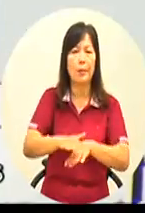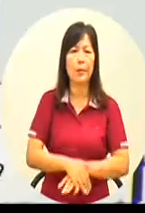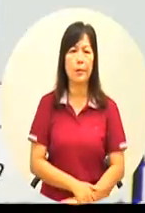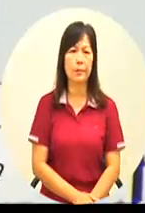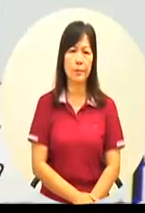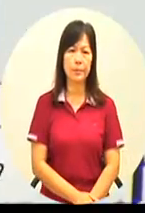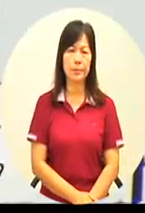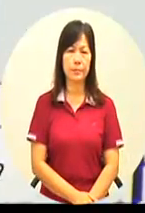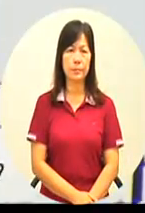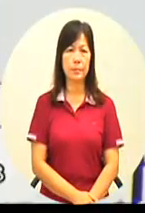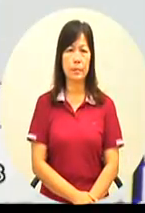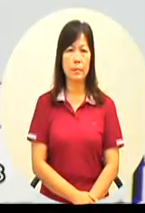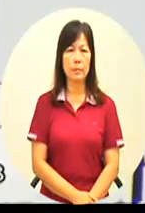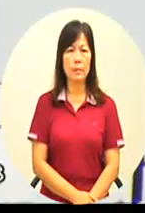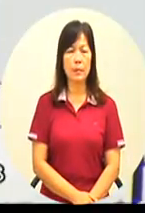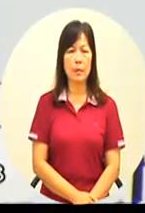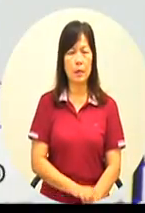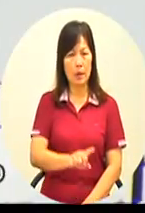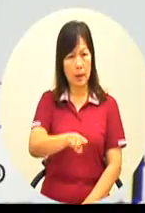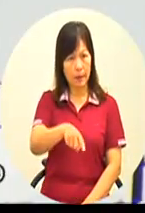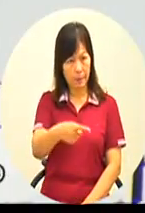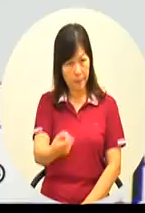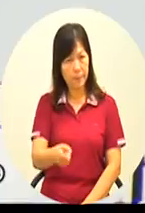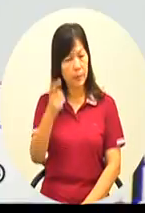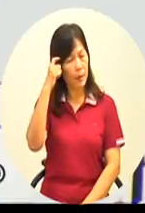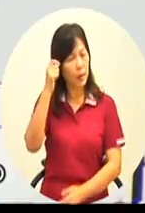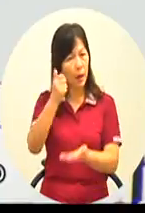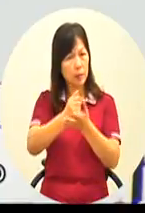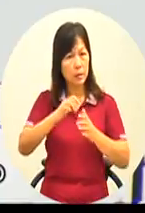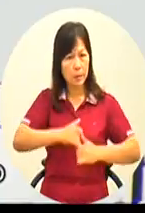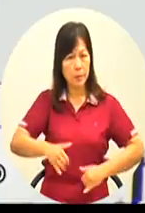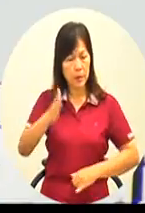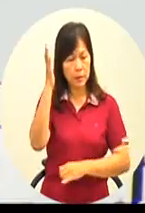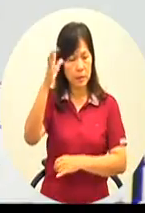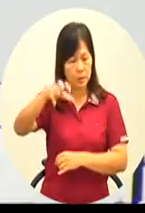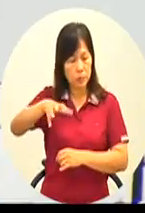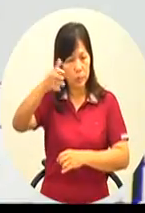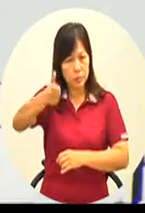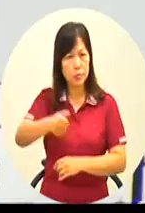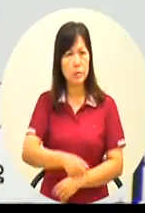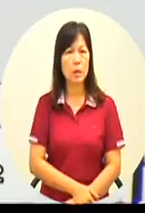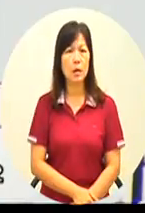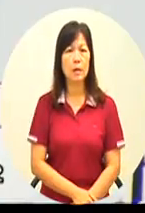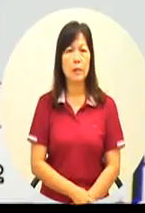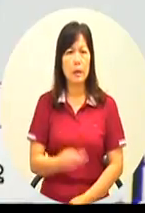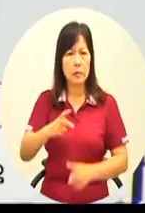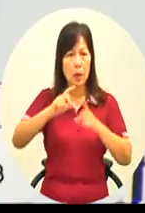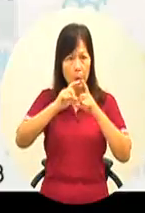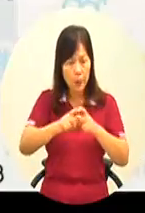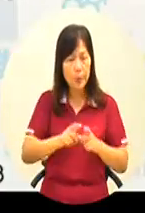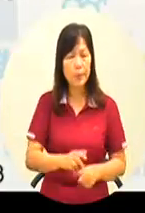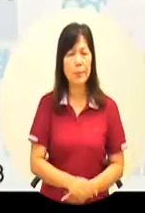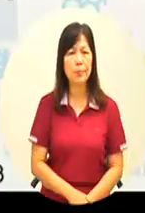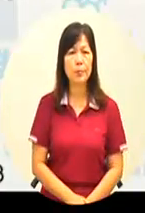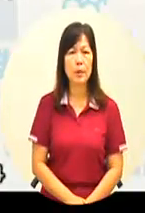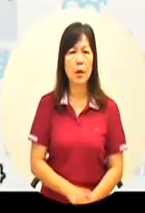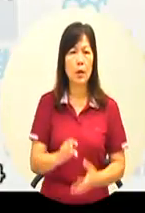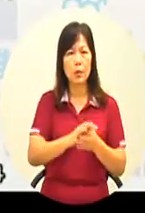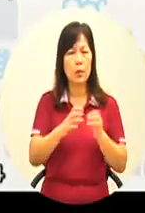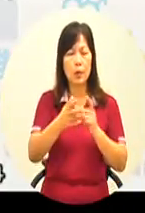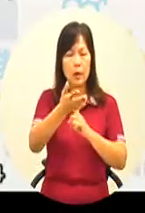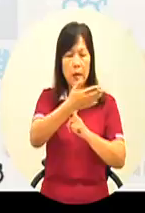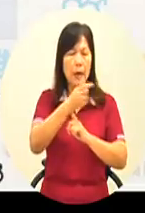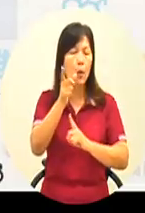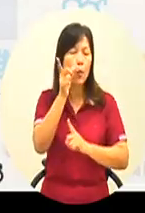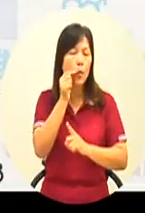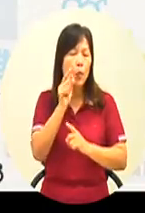好，那接下来也是要请一下民政局局长就做个回应，就是有关于旗津临水宫这